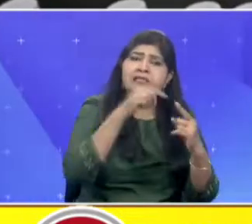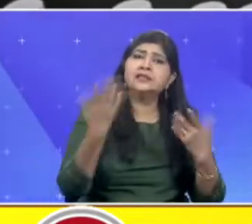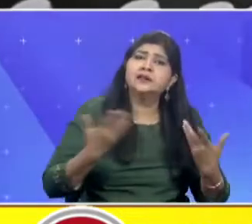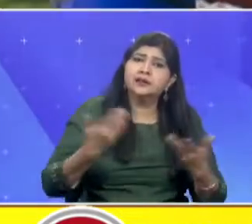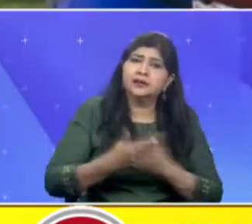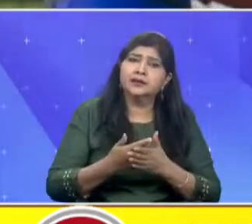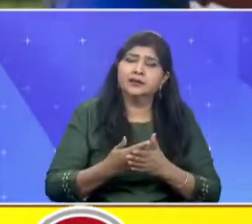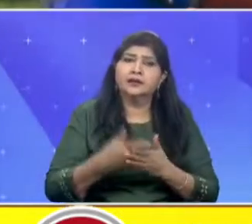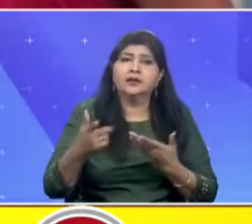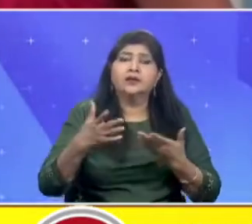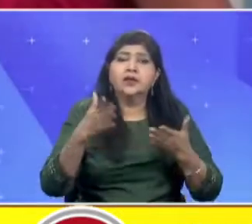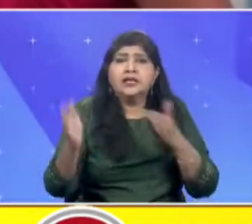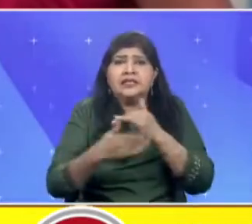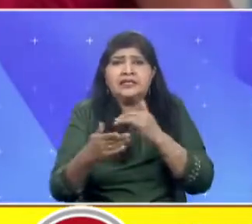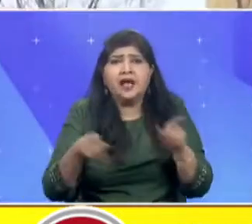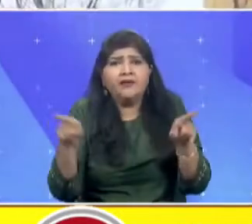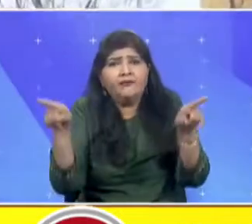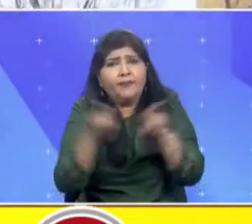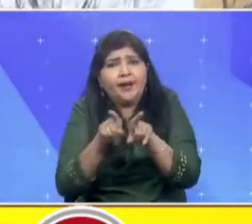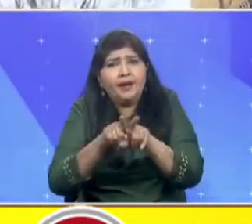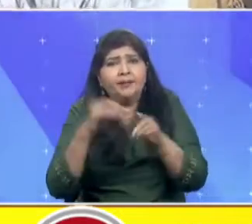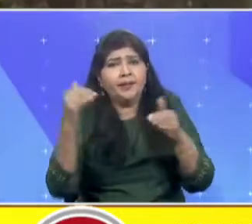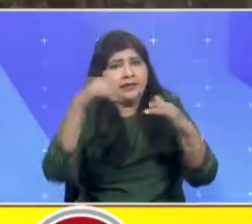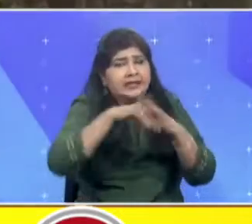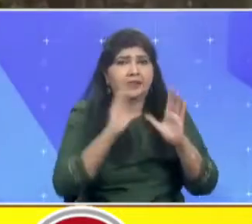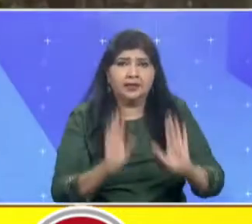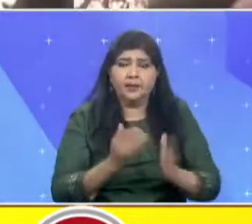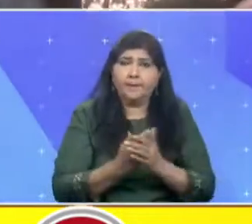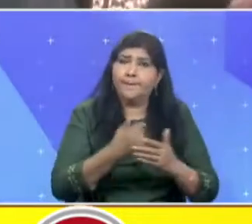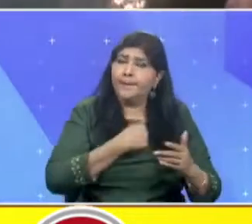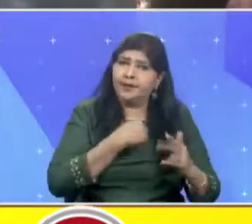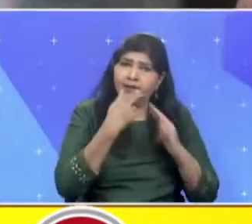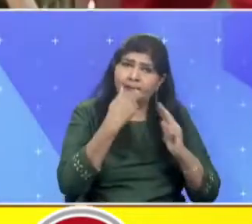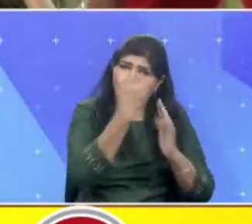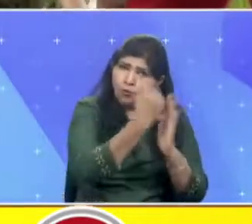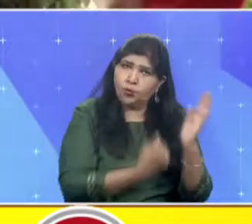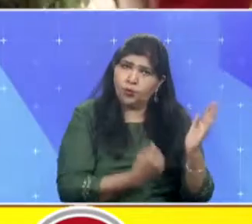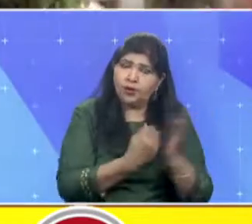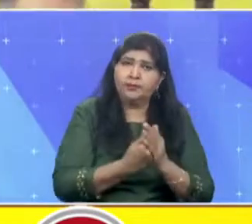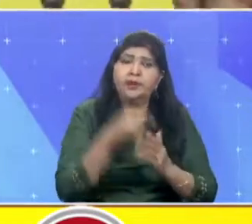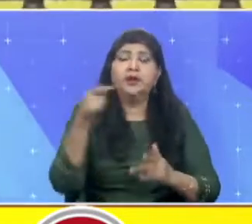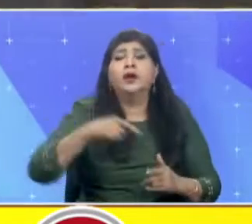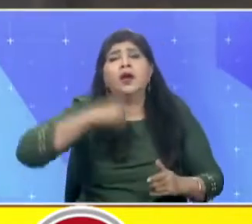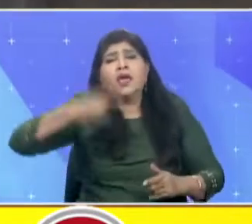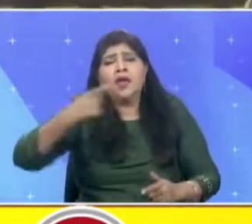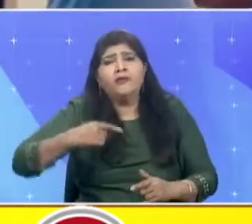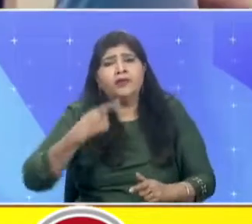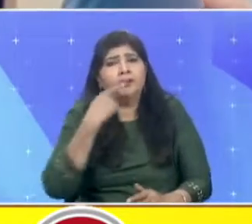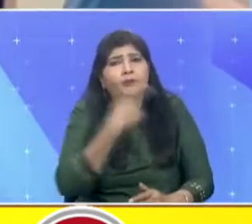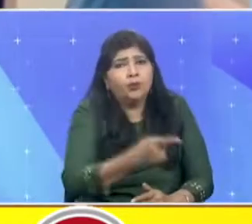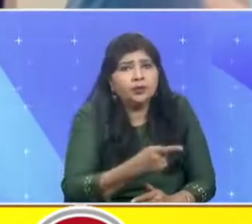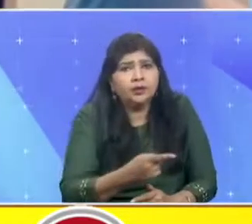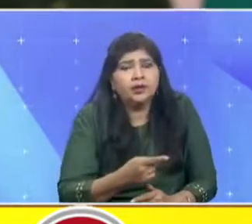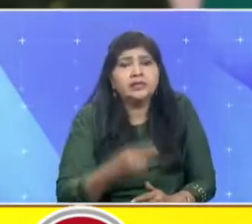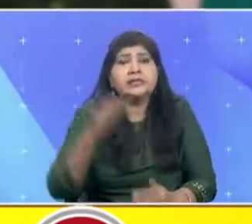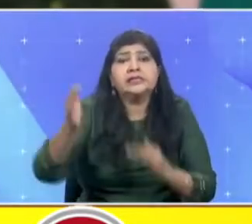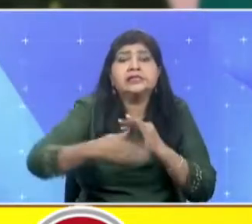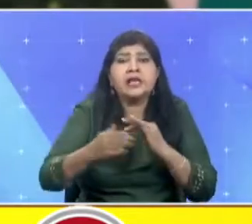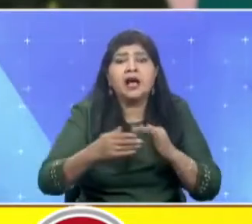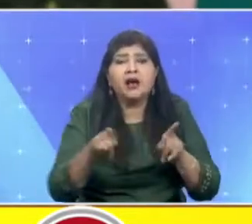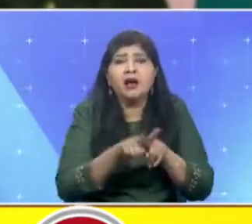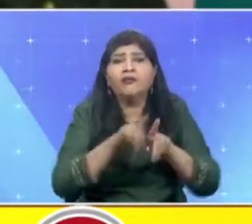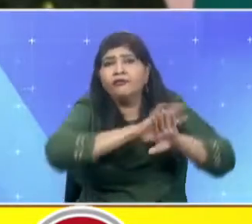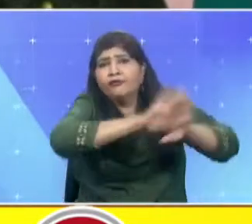संबंध स्वच्छता से भी जुड़ा है। मन की बात में हम हमेशा स्वच्छता